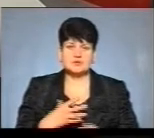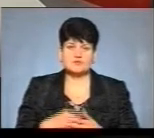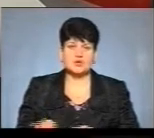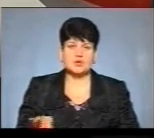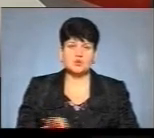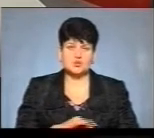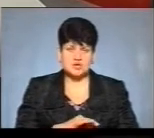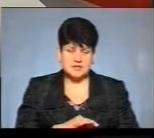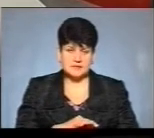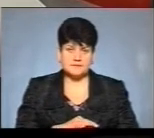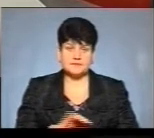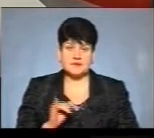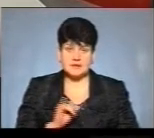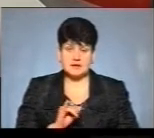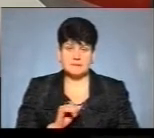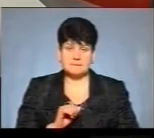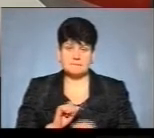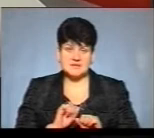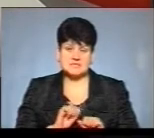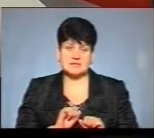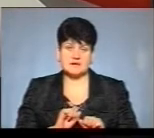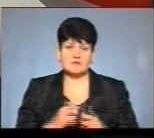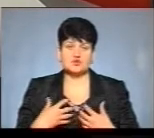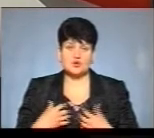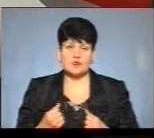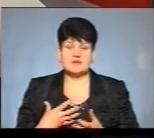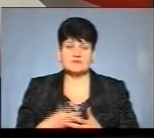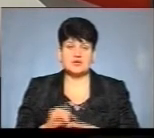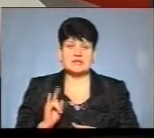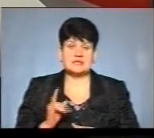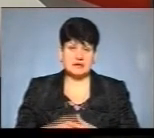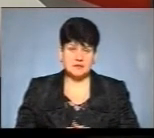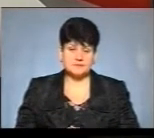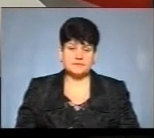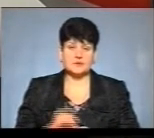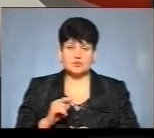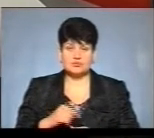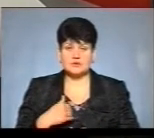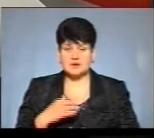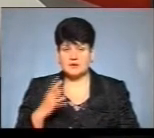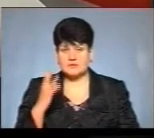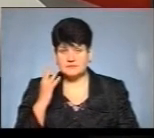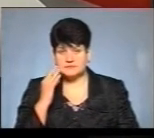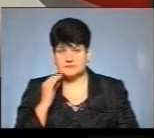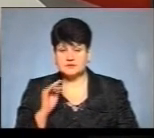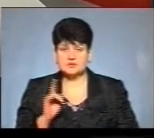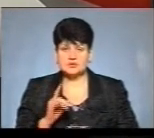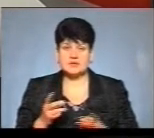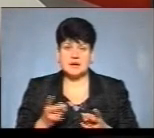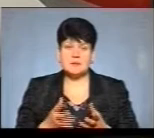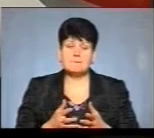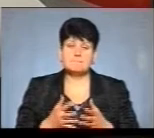дружині, відповідно, підставив під загрозою здоров'я своєї дитини. Тому я рахую, що треба